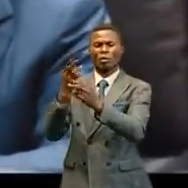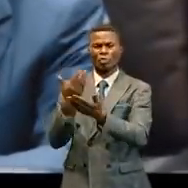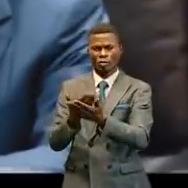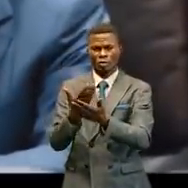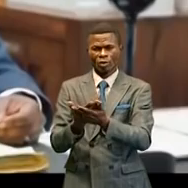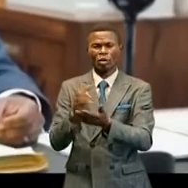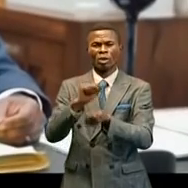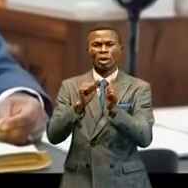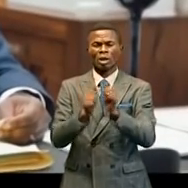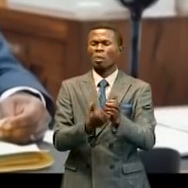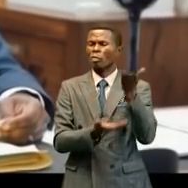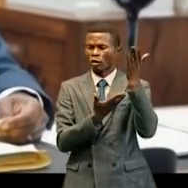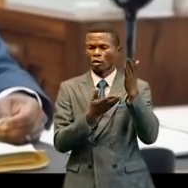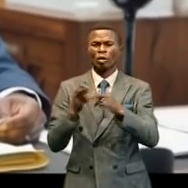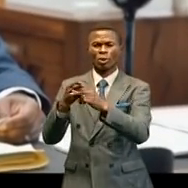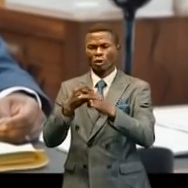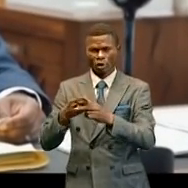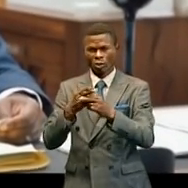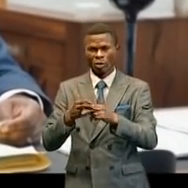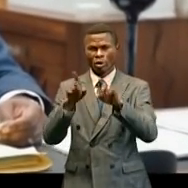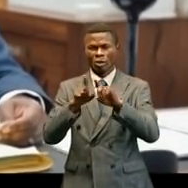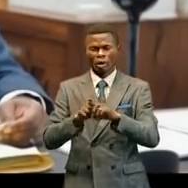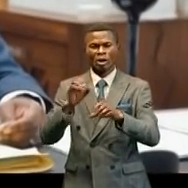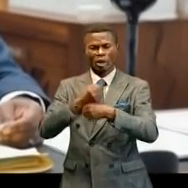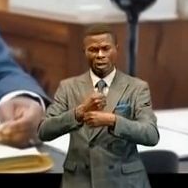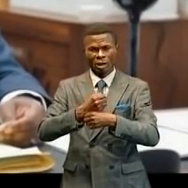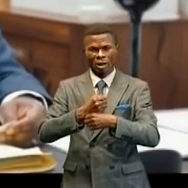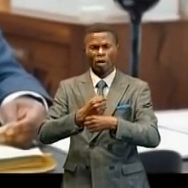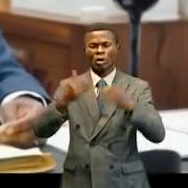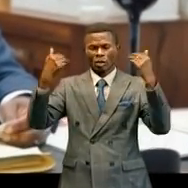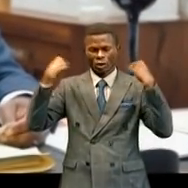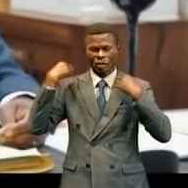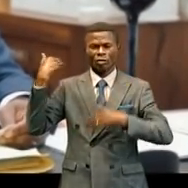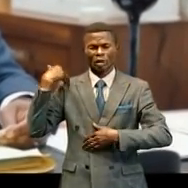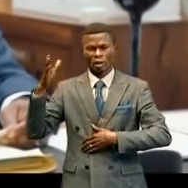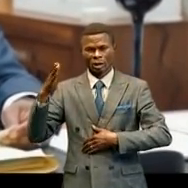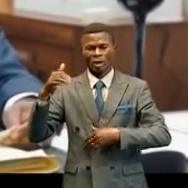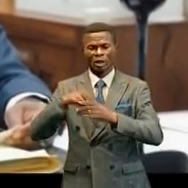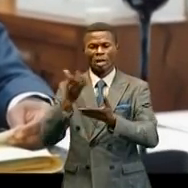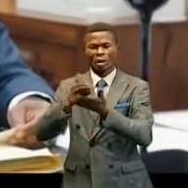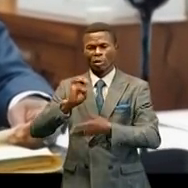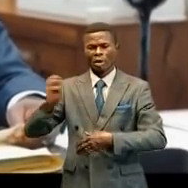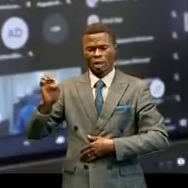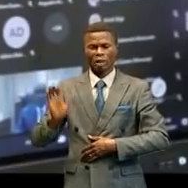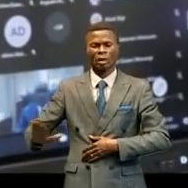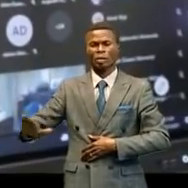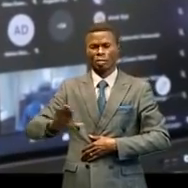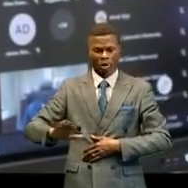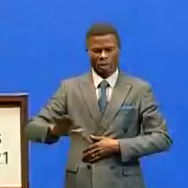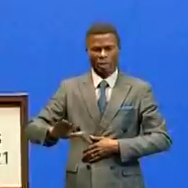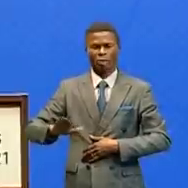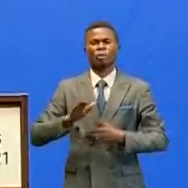sur les questions majeures de sécurité et de la restauration de l'autorité de l'État dans cette partie du territoire